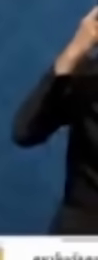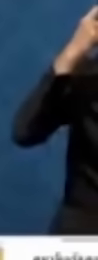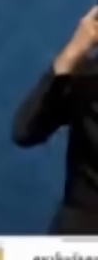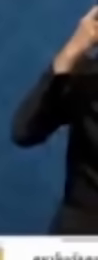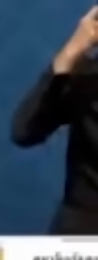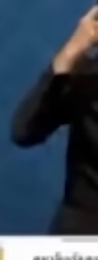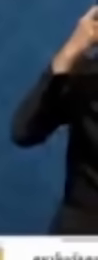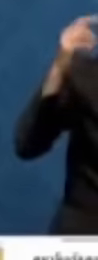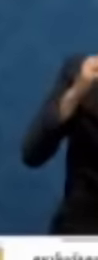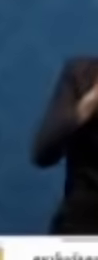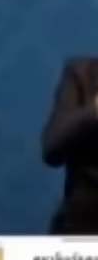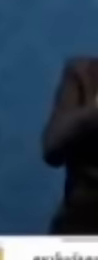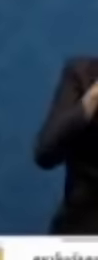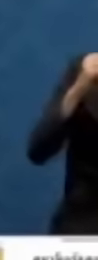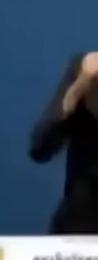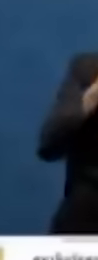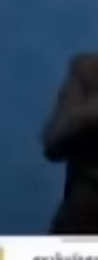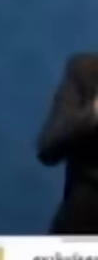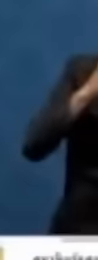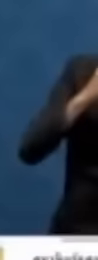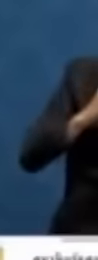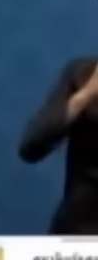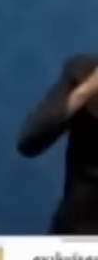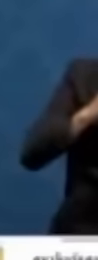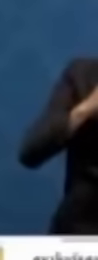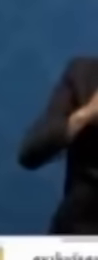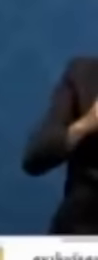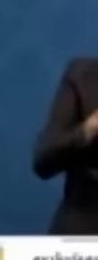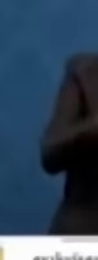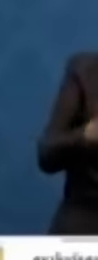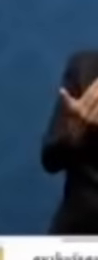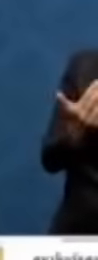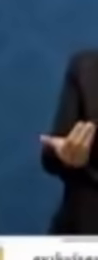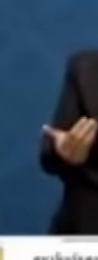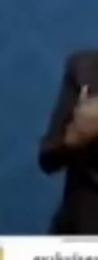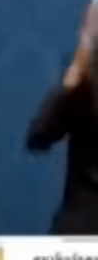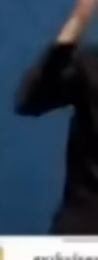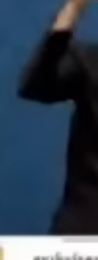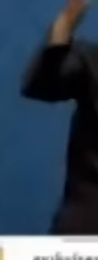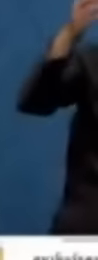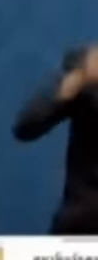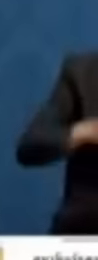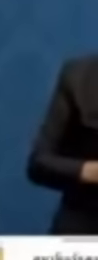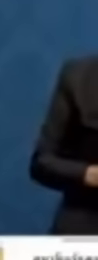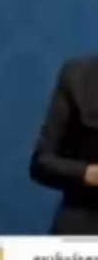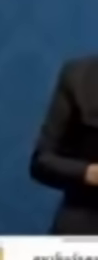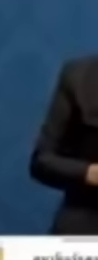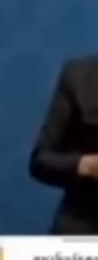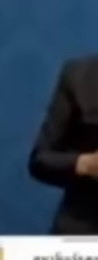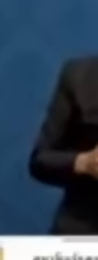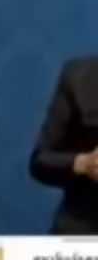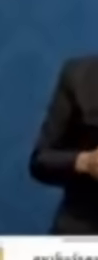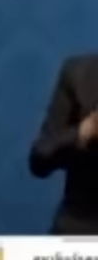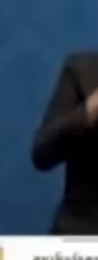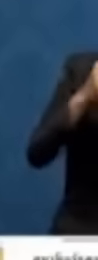านที่แปลกประหลาดที่พวกท่านได้ร่วมสร้างในวันนี้วันหนึ่งข้างหน้ามันจะกลับม